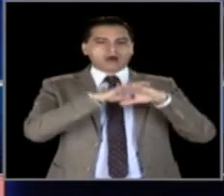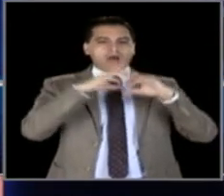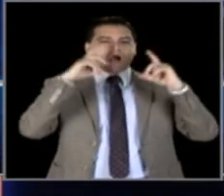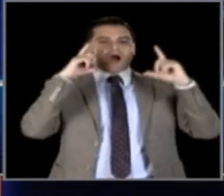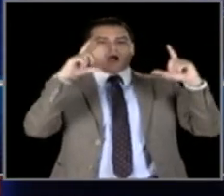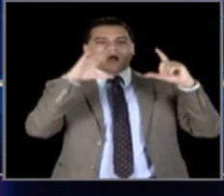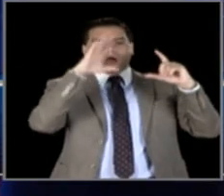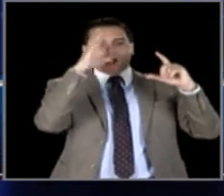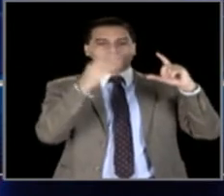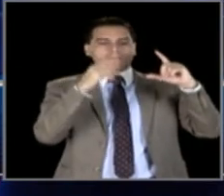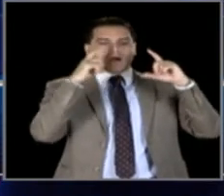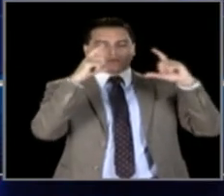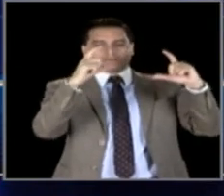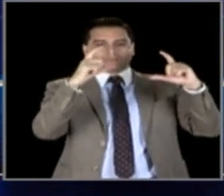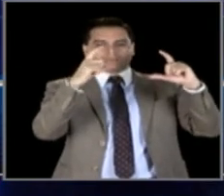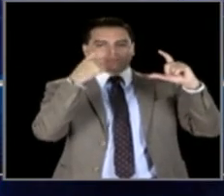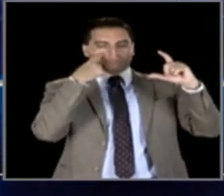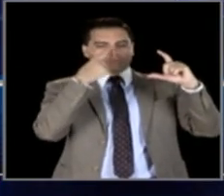هي؟ ده سؤالك يا علي.